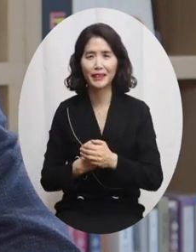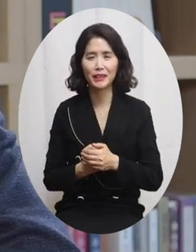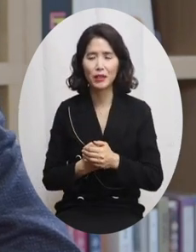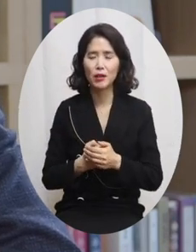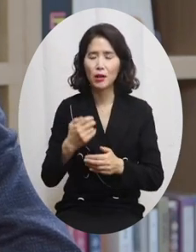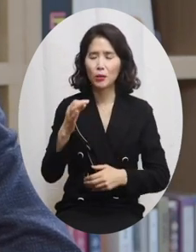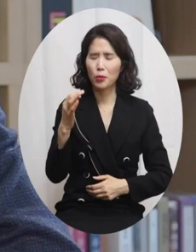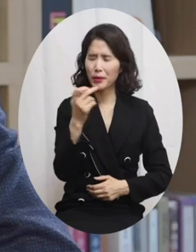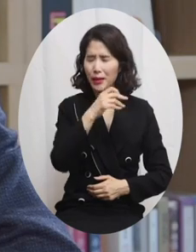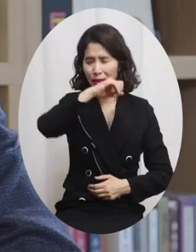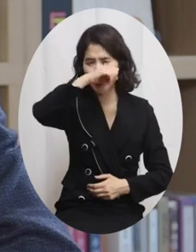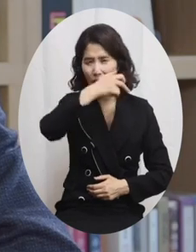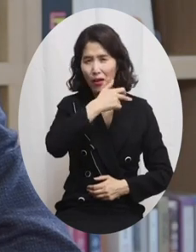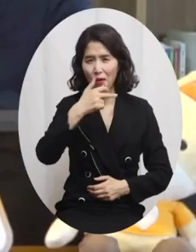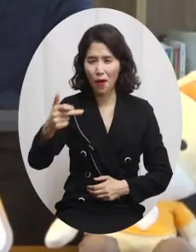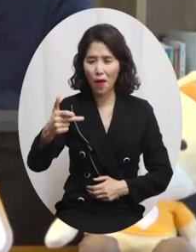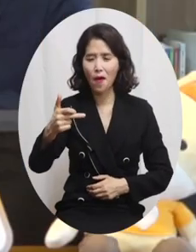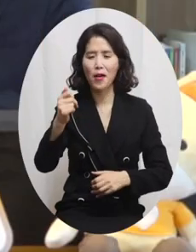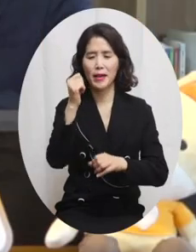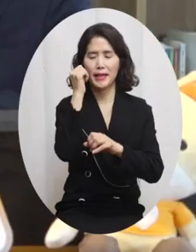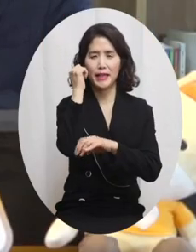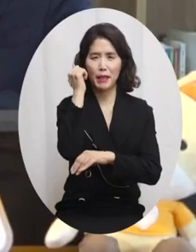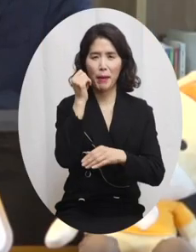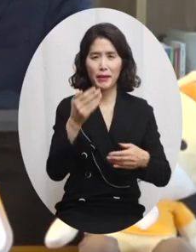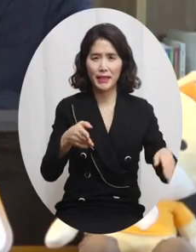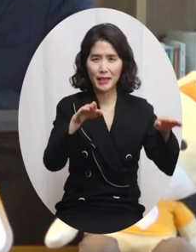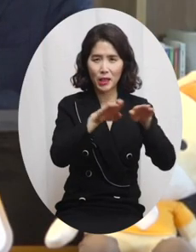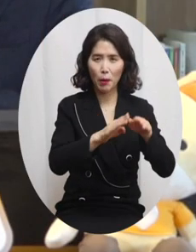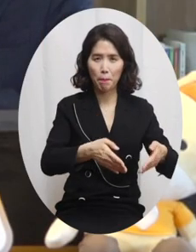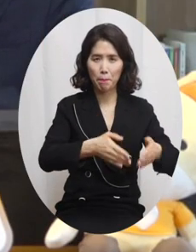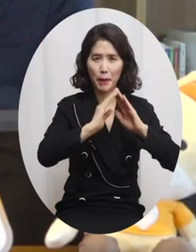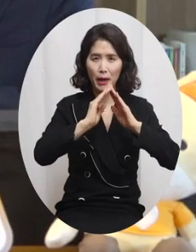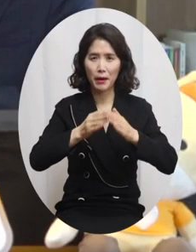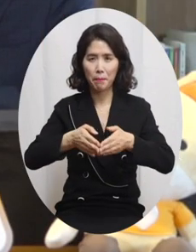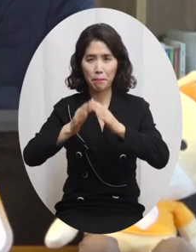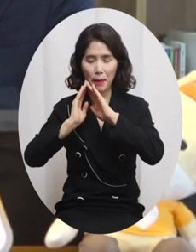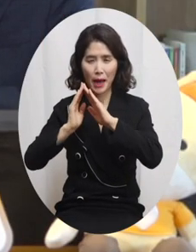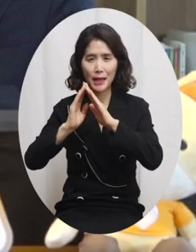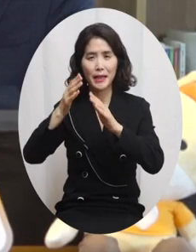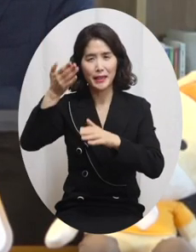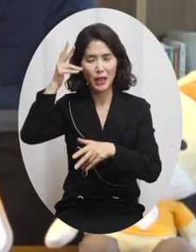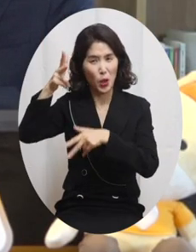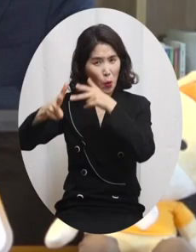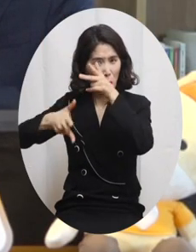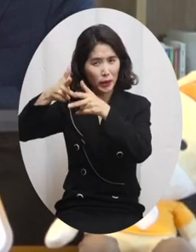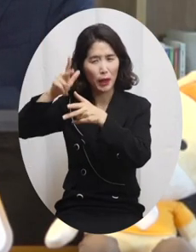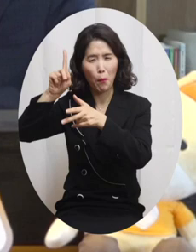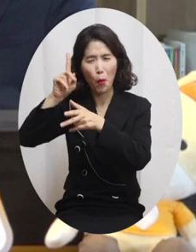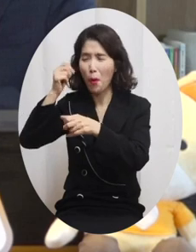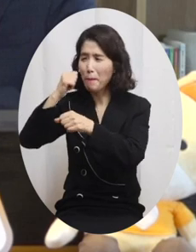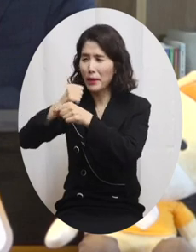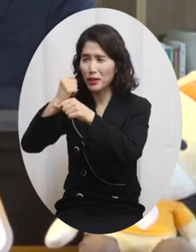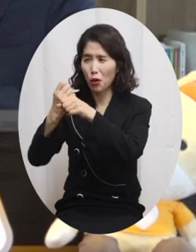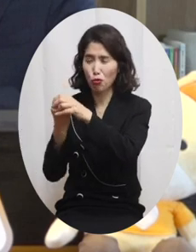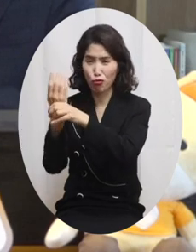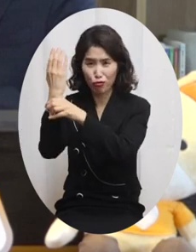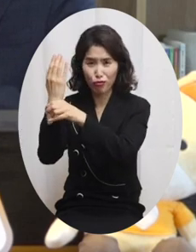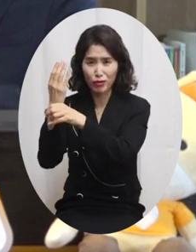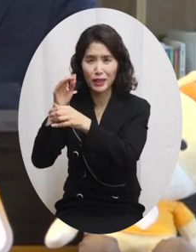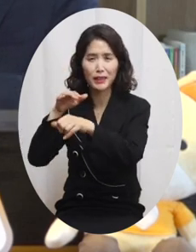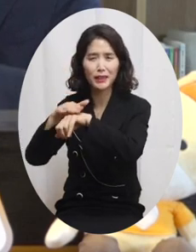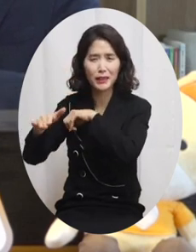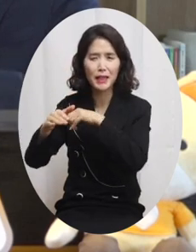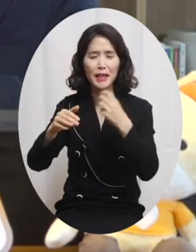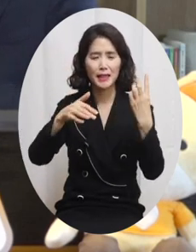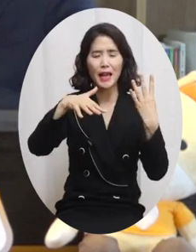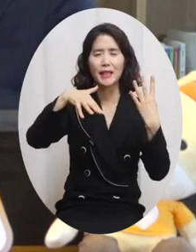수조원어치 그 산업 기반 시설이 들어오는 거죠. 단지 그 굴뚝을 통해서 제조업하는 과정이 아니라 4차